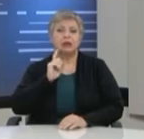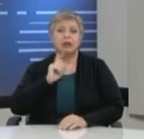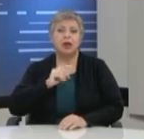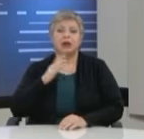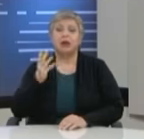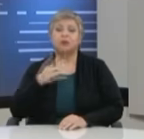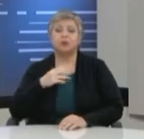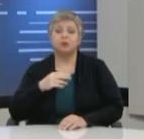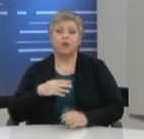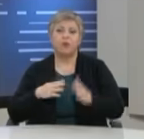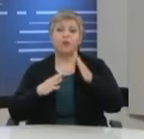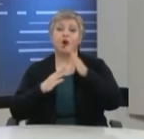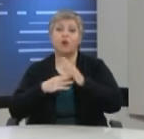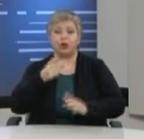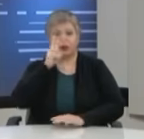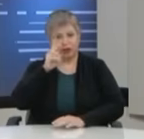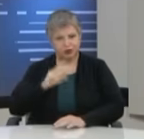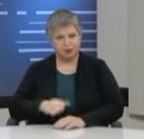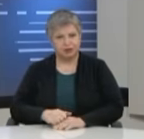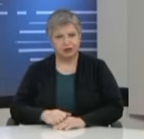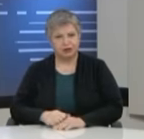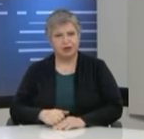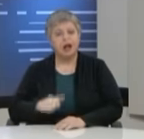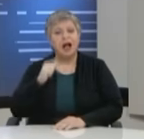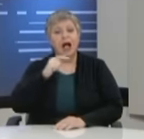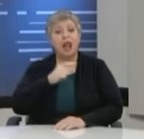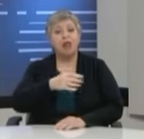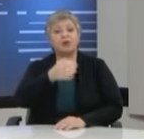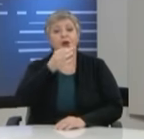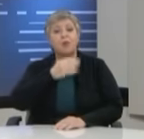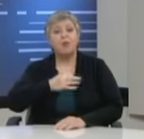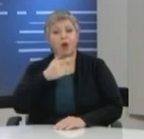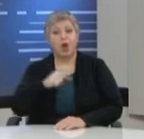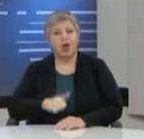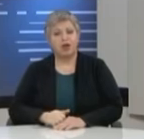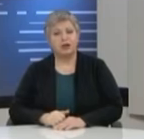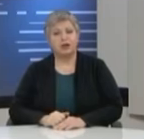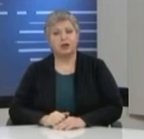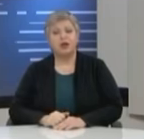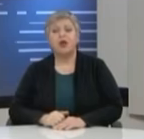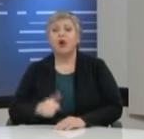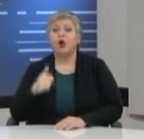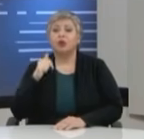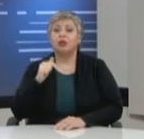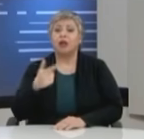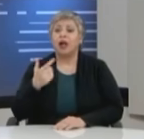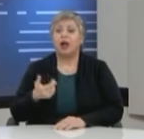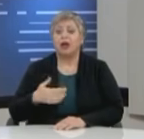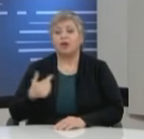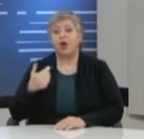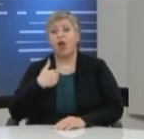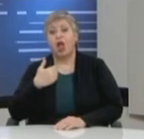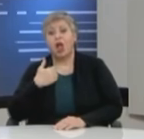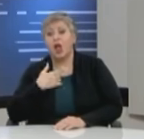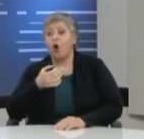Τα κατάπιατε αυτά τα οποία λέγατε, ότι άλλα λέω στο εξωτερικό και άλλα στο εσωτερικό, όταν η κυρία Μέρκελ βγήκε και είπαμε διαφωνούμε στο θέμα αυτό. Τα